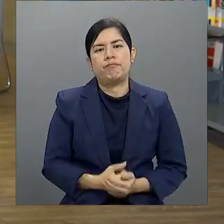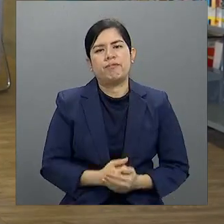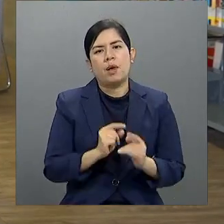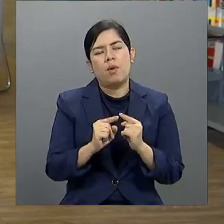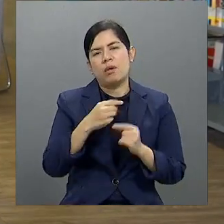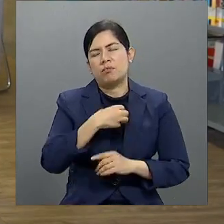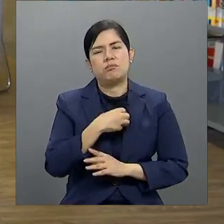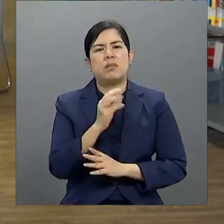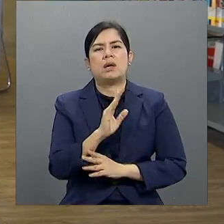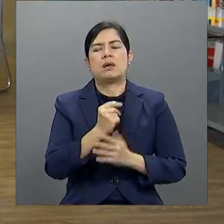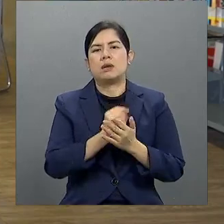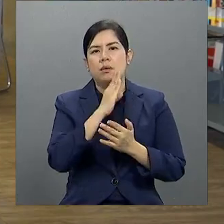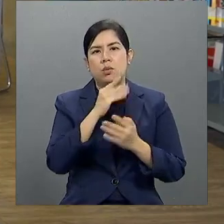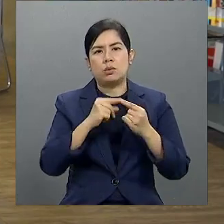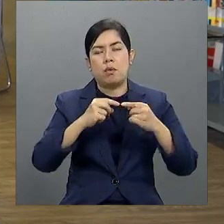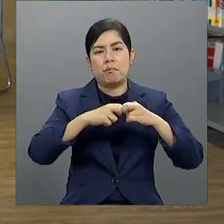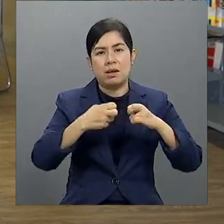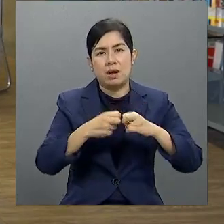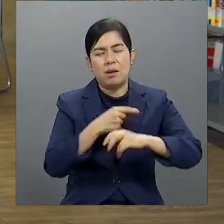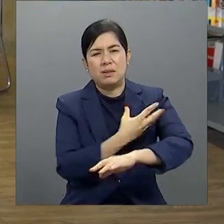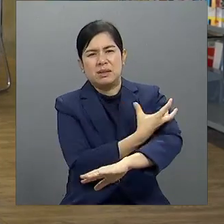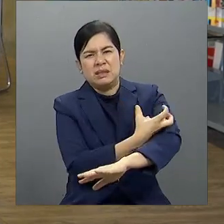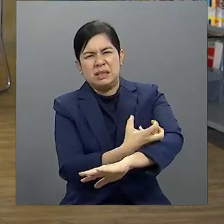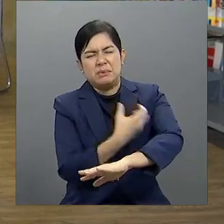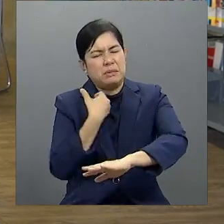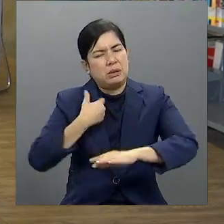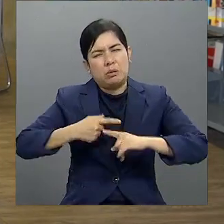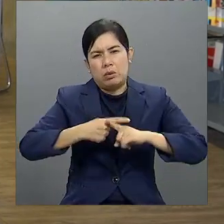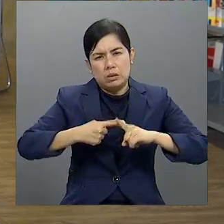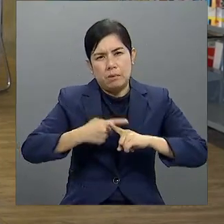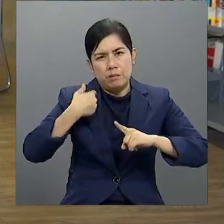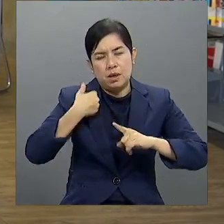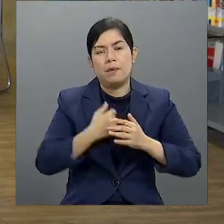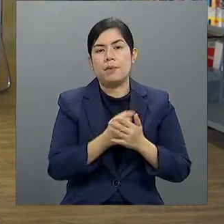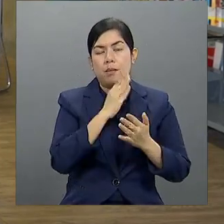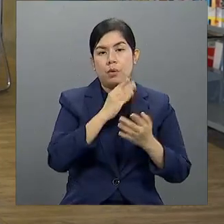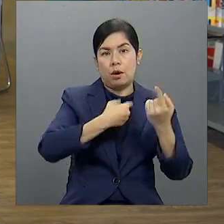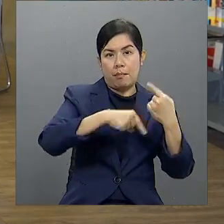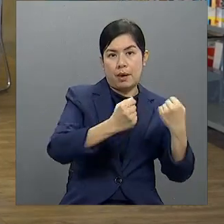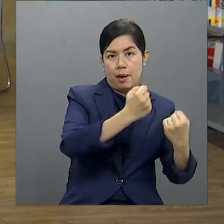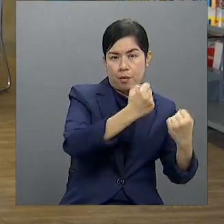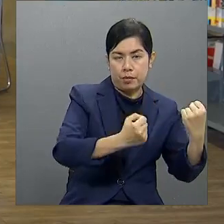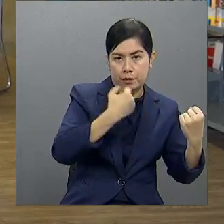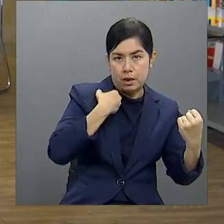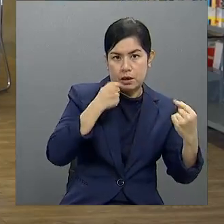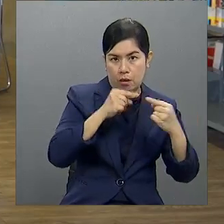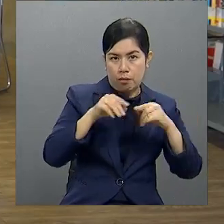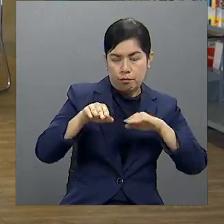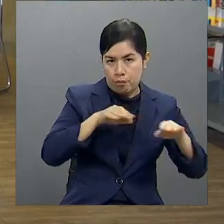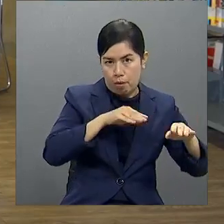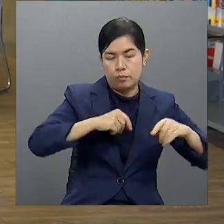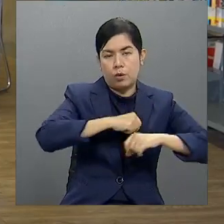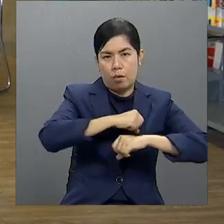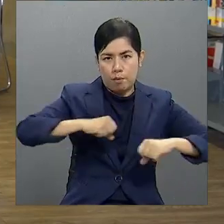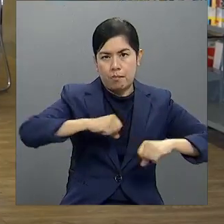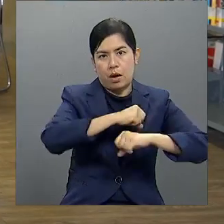ากล้ามเนื้อมันยึดมันตึงเพราะมันช่างทรมานซะเหลือเกินดังนั้นก่อนที่จะเดินทางนะครับมันดูตัวเองให้พร้อมนะครับออกกำลังกายก่อนออกก็ต้องยืดเส้น